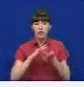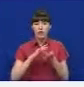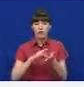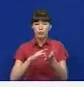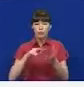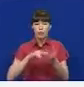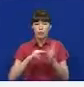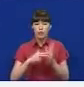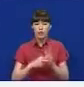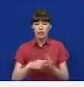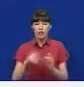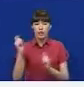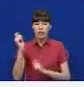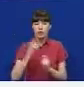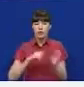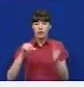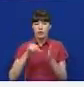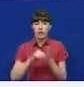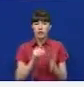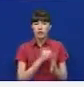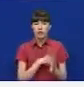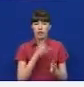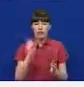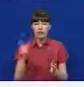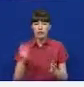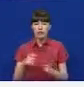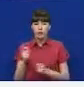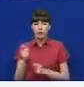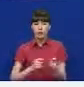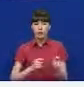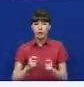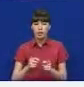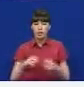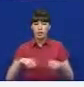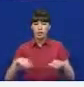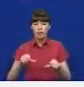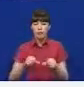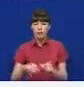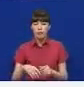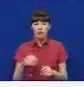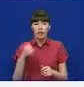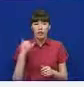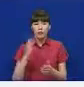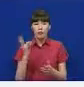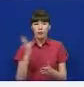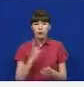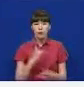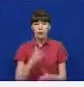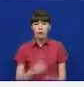жоспарлануда. Конференцияға қатысуға ниетті азаматтар ұйымдастыру комитетіне хабарласуы қажет.